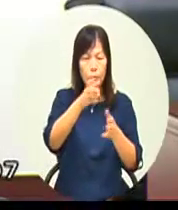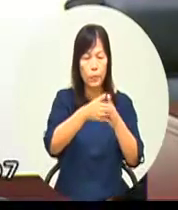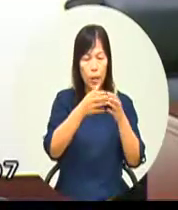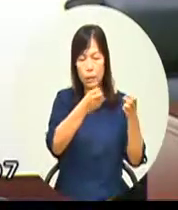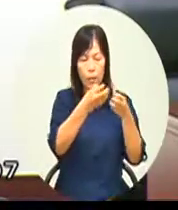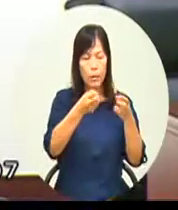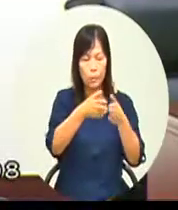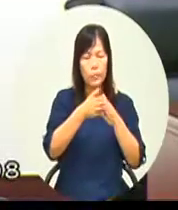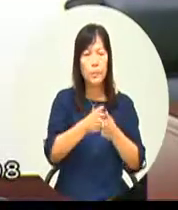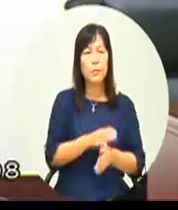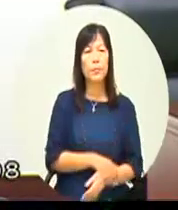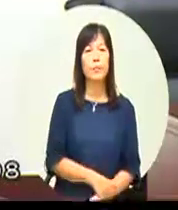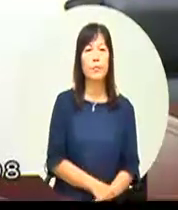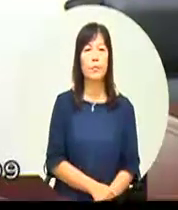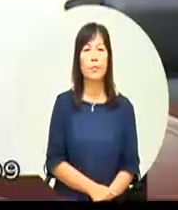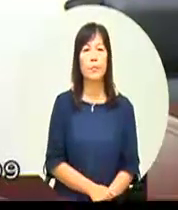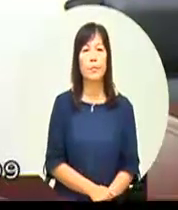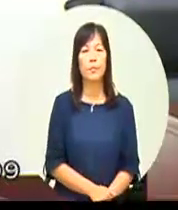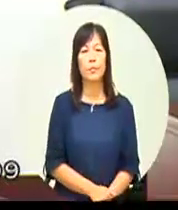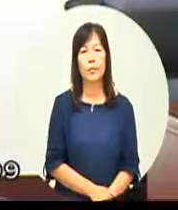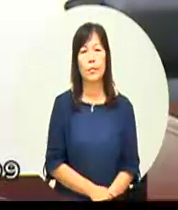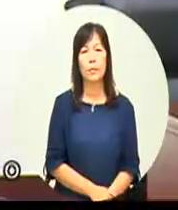那